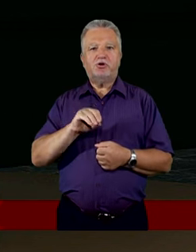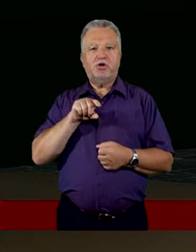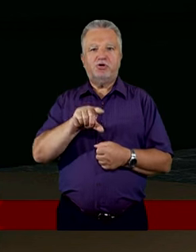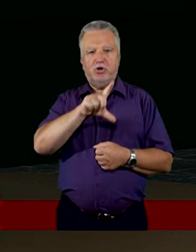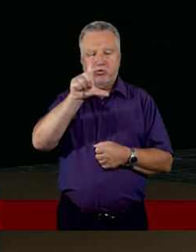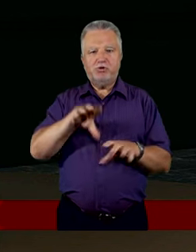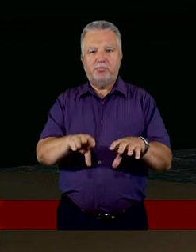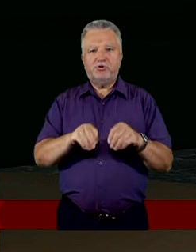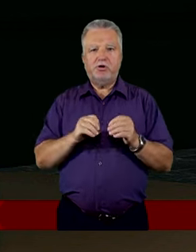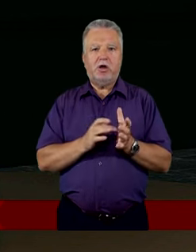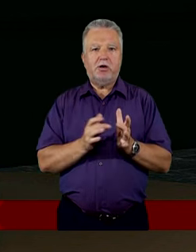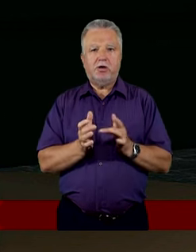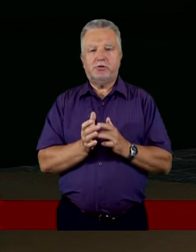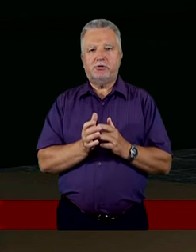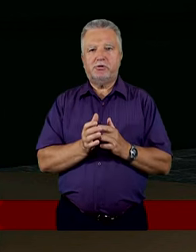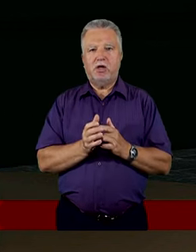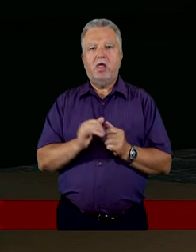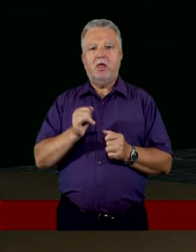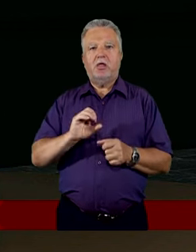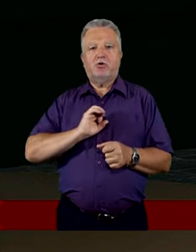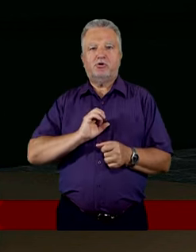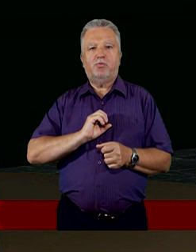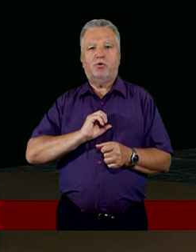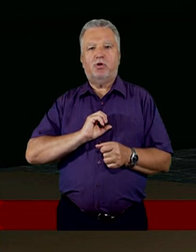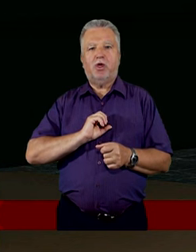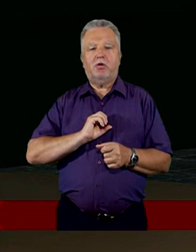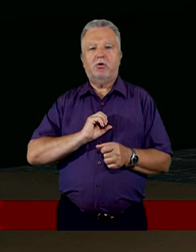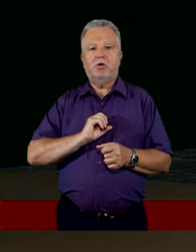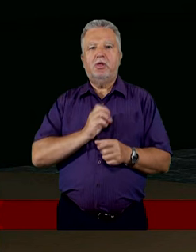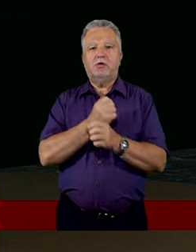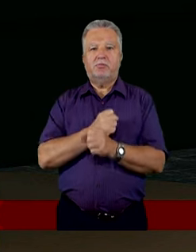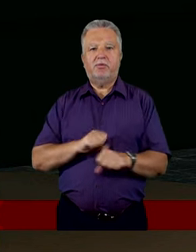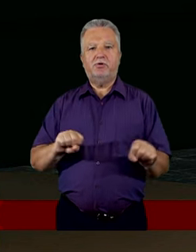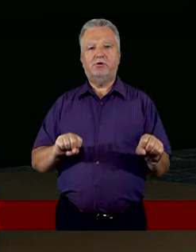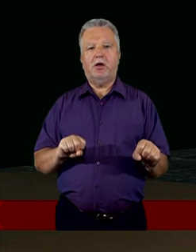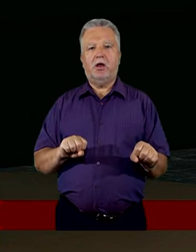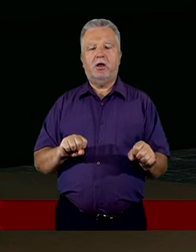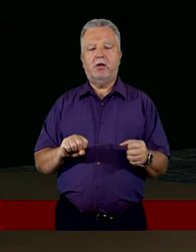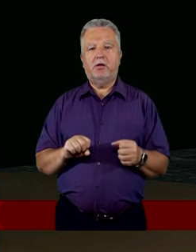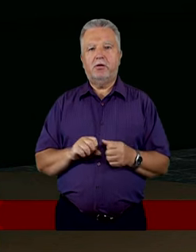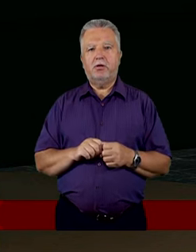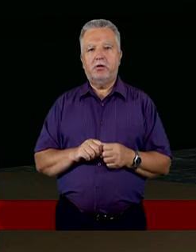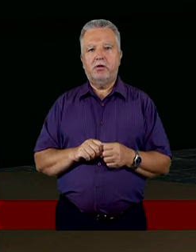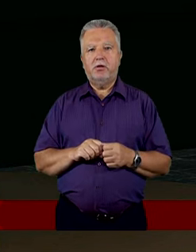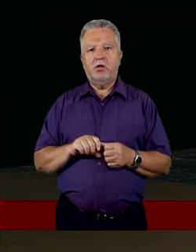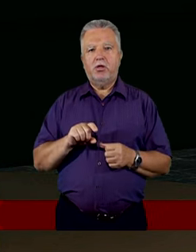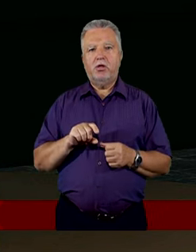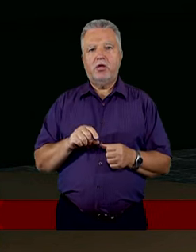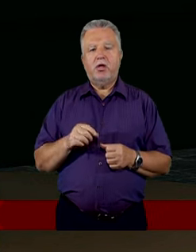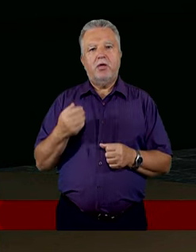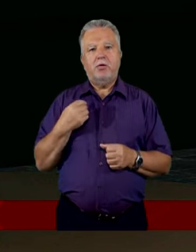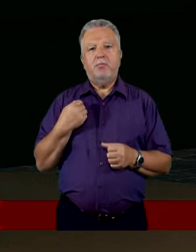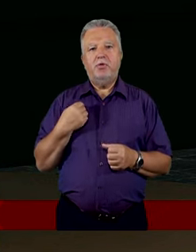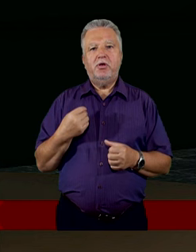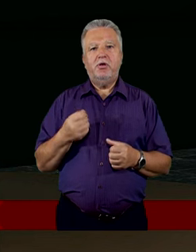ludzie przyjęli Jezusa jako swojego osobistego Zbawiciela. Było to wielkim